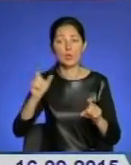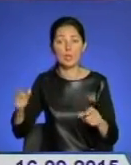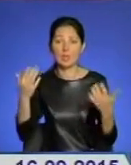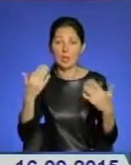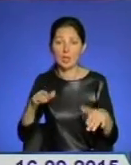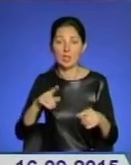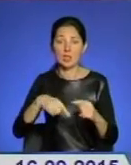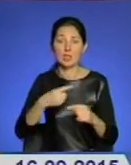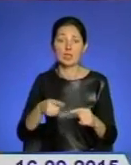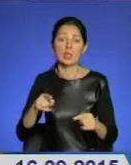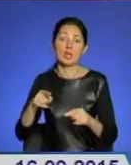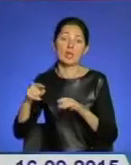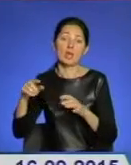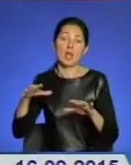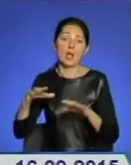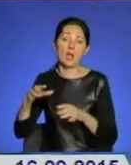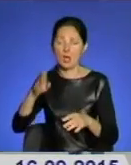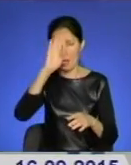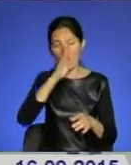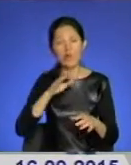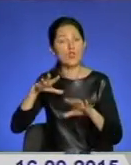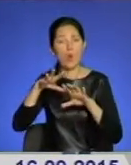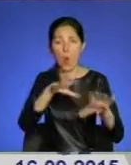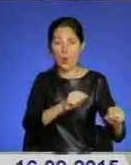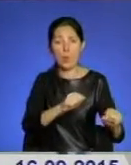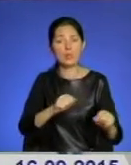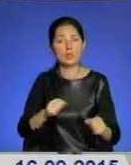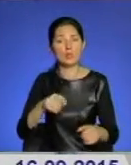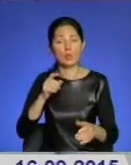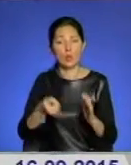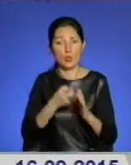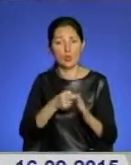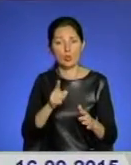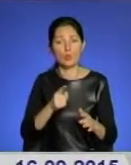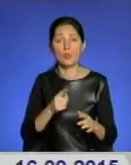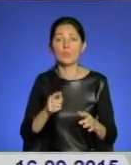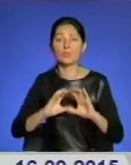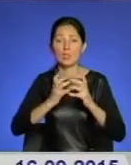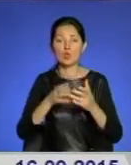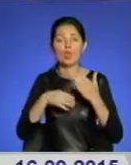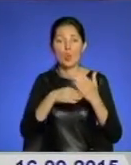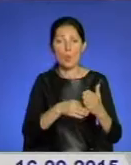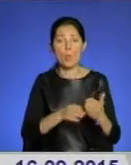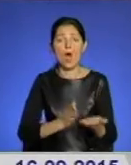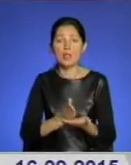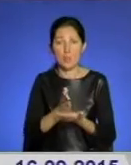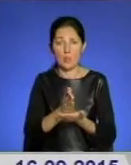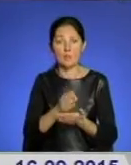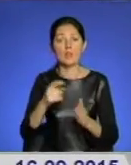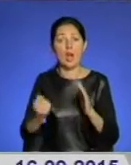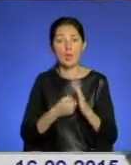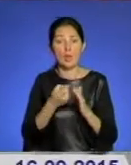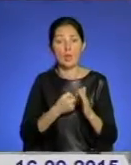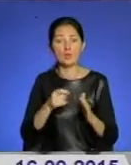втратили через ворожу окупацію Донбасу. Тому чи не найбільша міжнародна допомога сьогодні спрямована саме Донецькому вишу